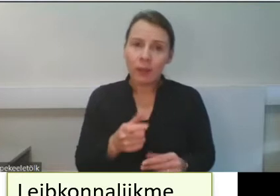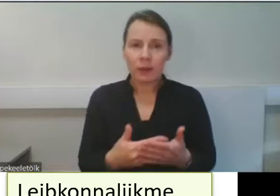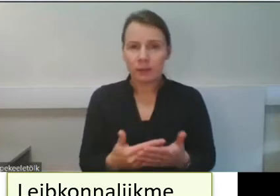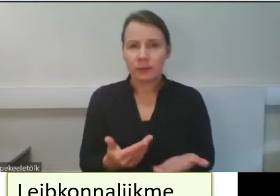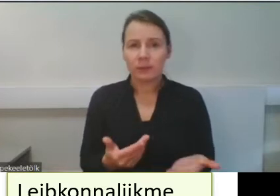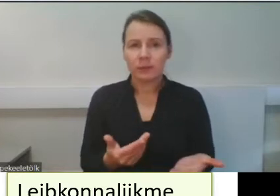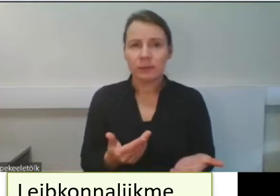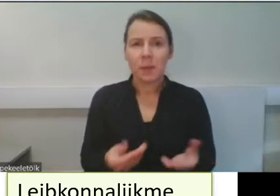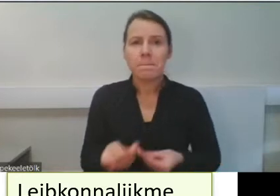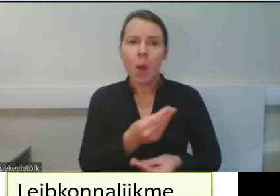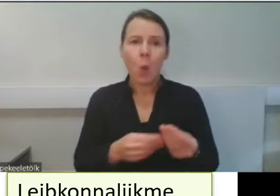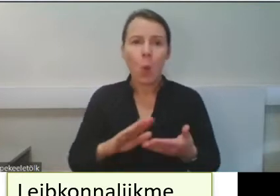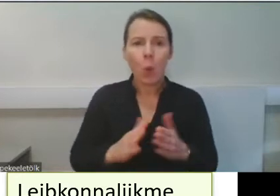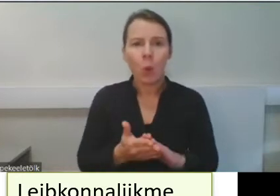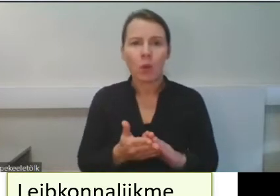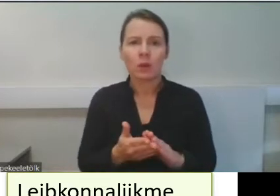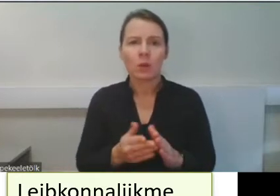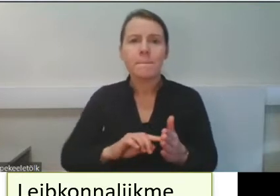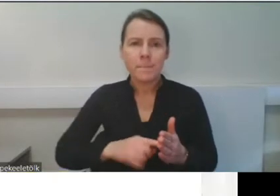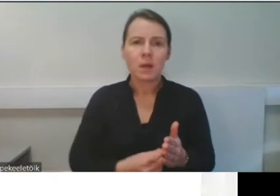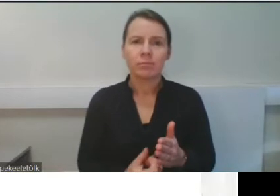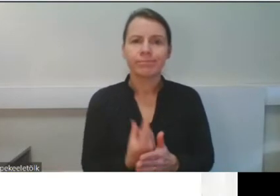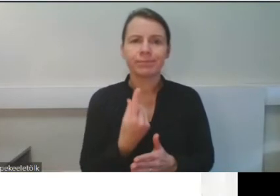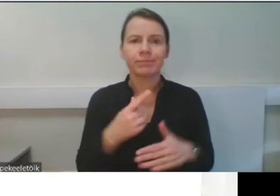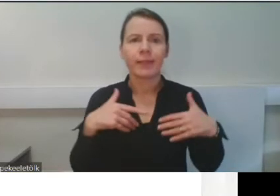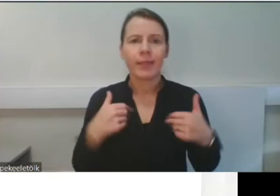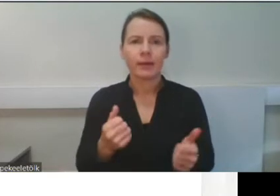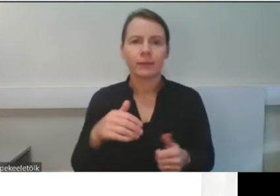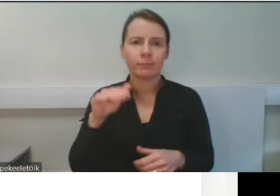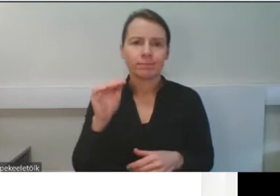mõnevõrra kõrgem . ja võib edasi minna .